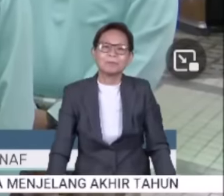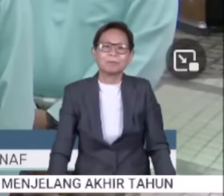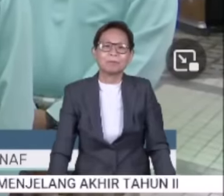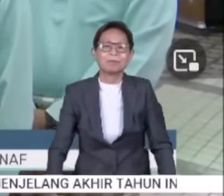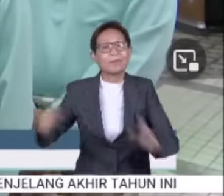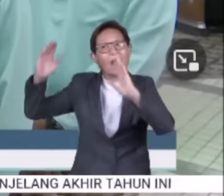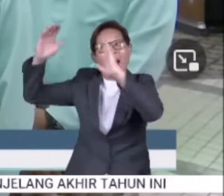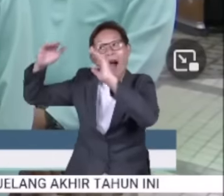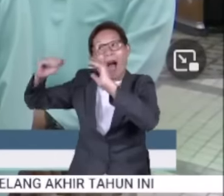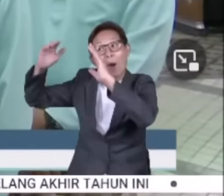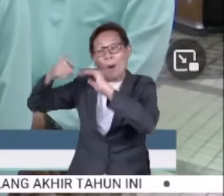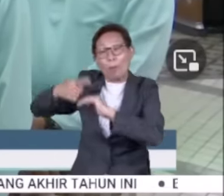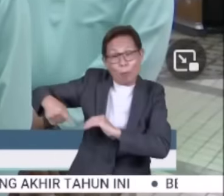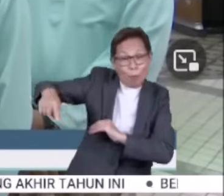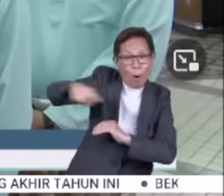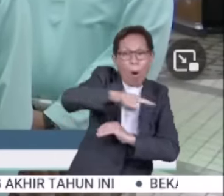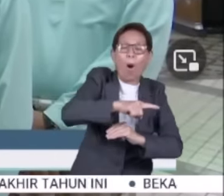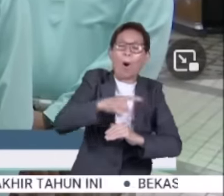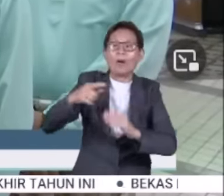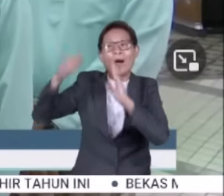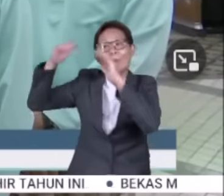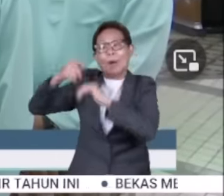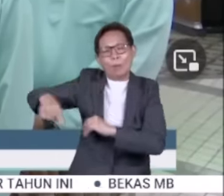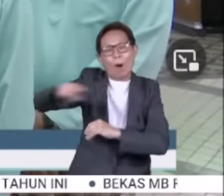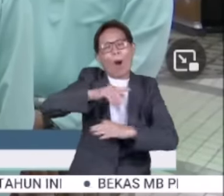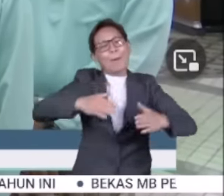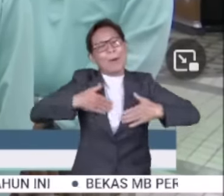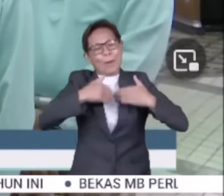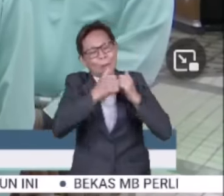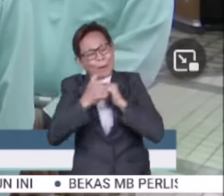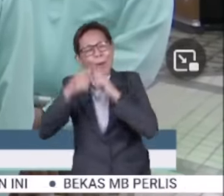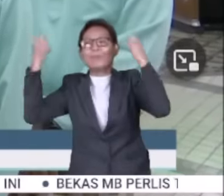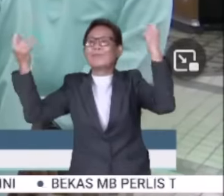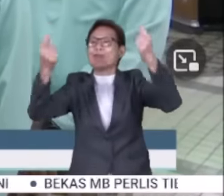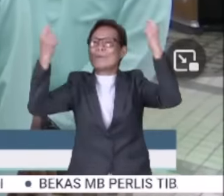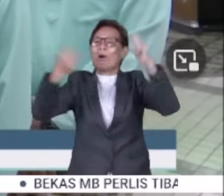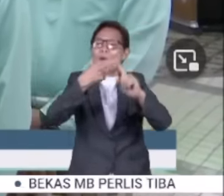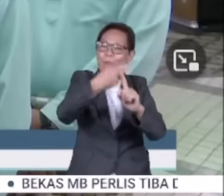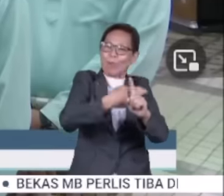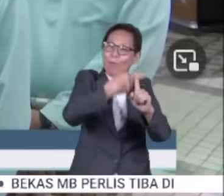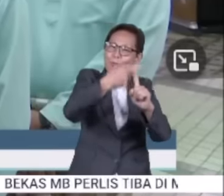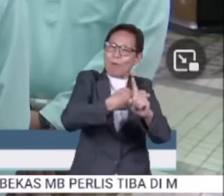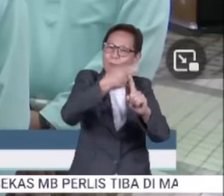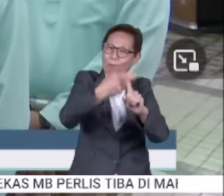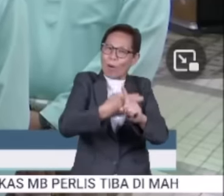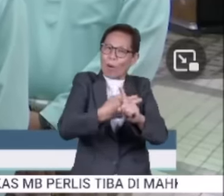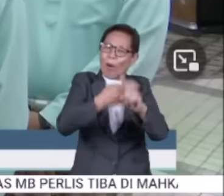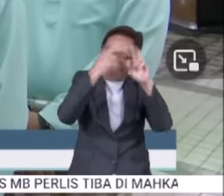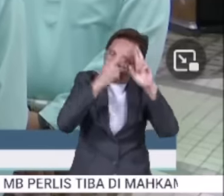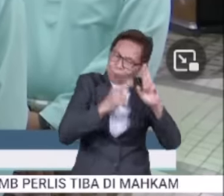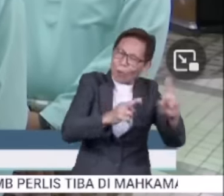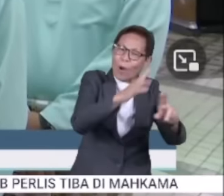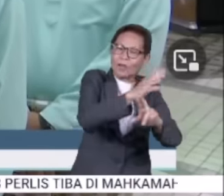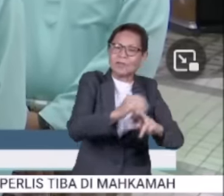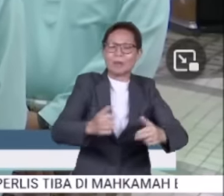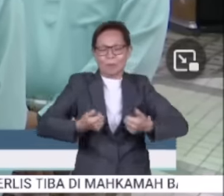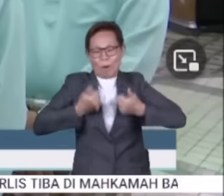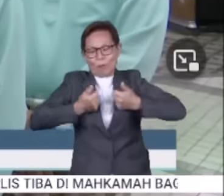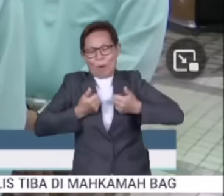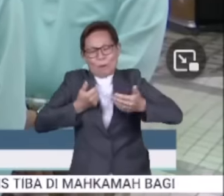Agar mereka turut gembira bersama-sama dalam meraihkan bulan Ramadan Al-Mubarak dan Hari Raya menjelang